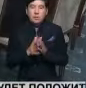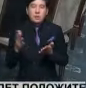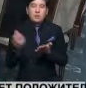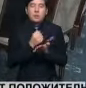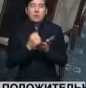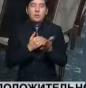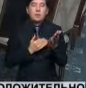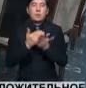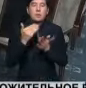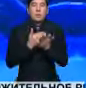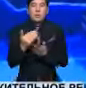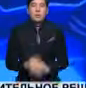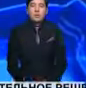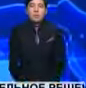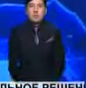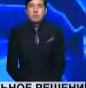высшем уровне.